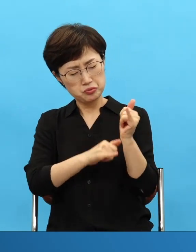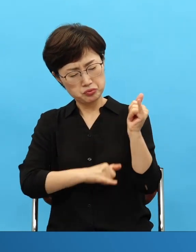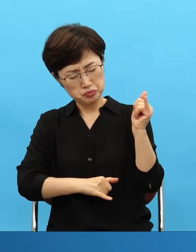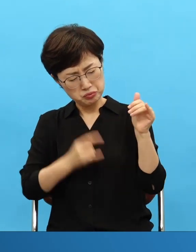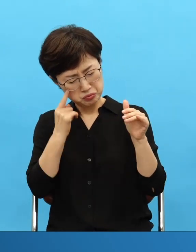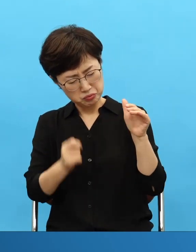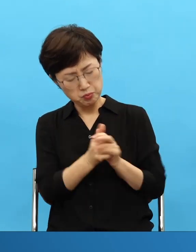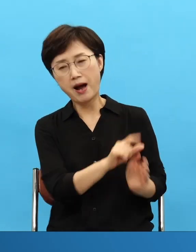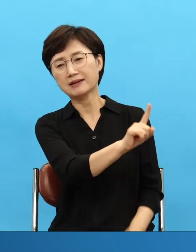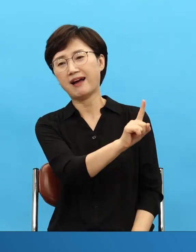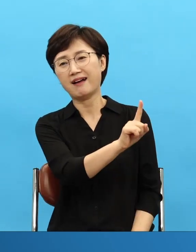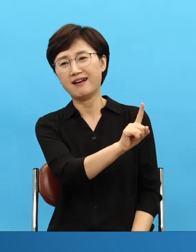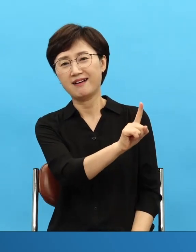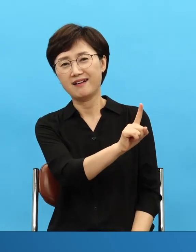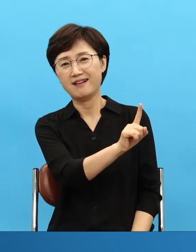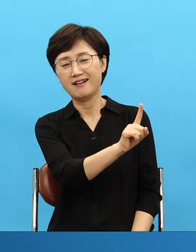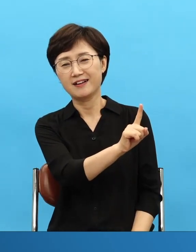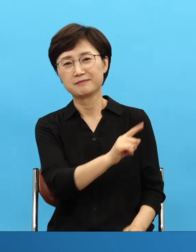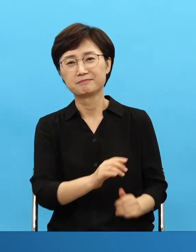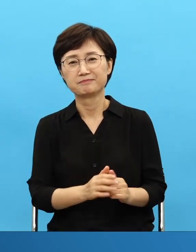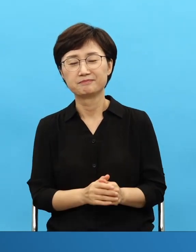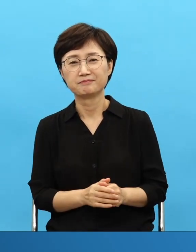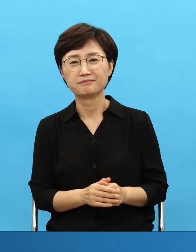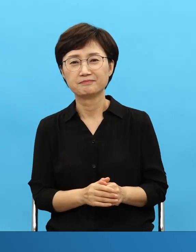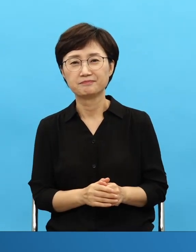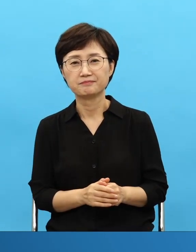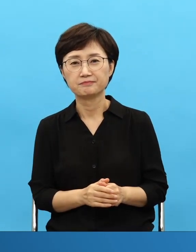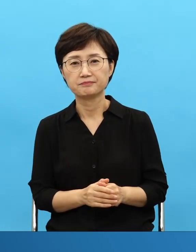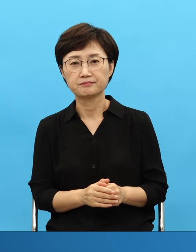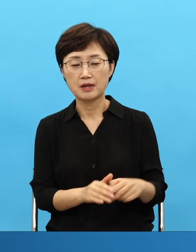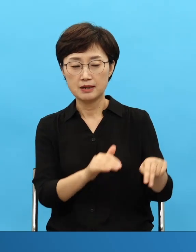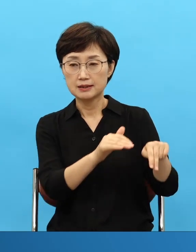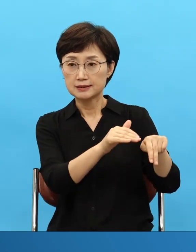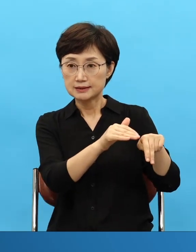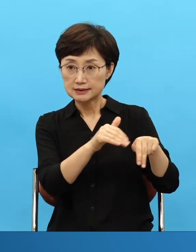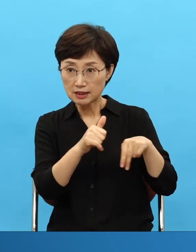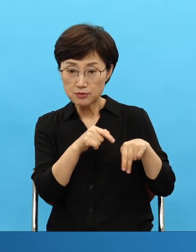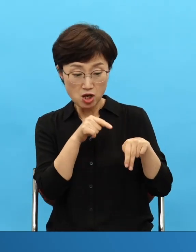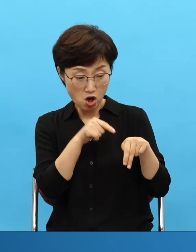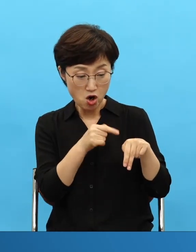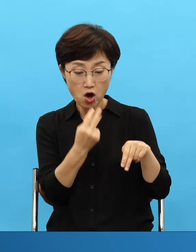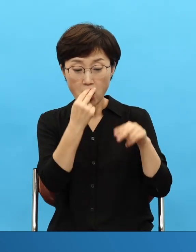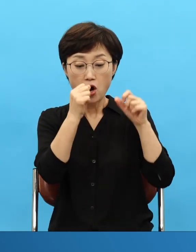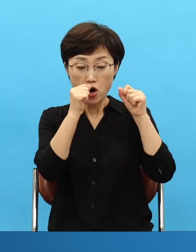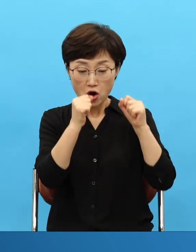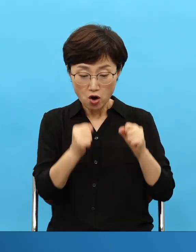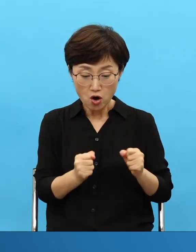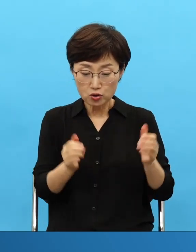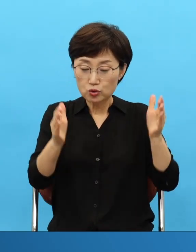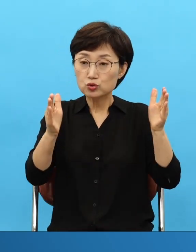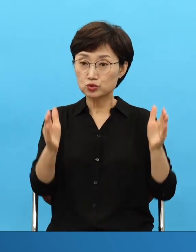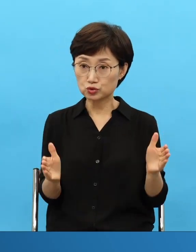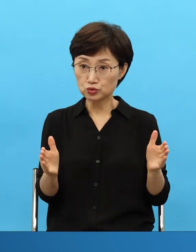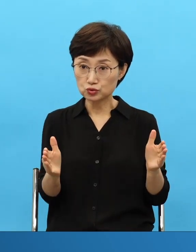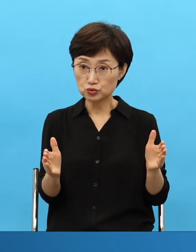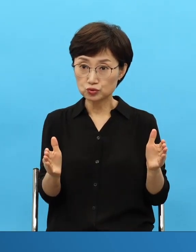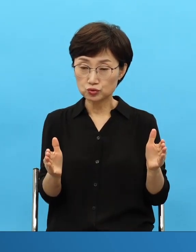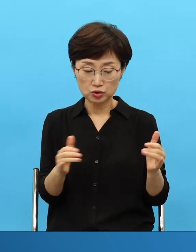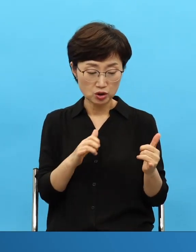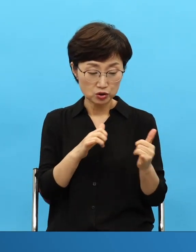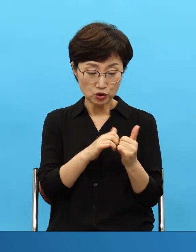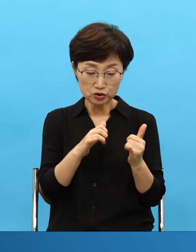it's very rare to have an individual like Samuel rise up. 사무엘이 살아있는 동안에는